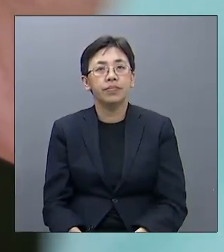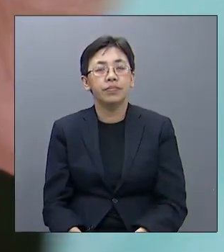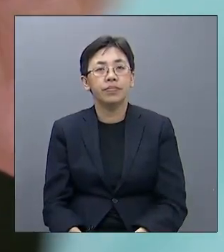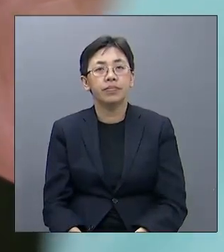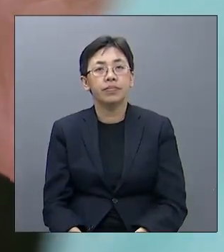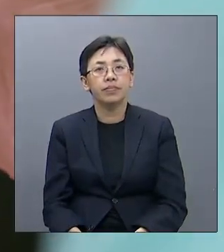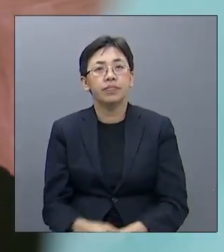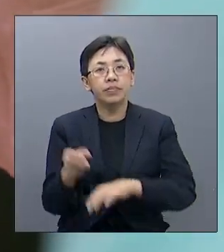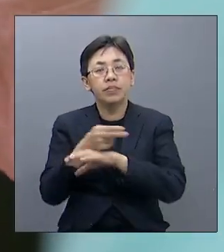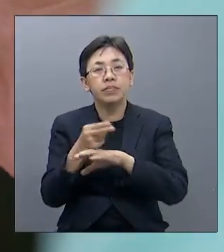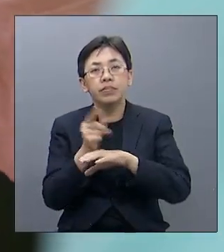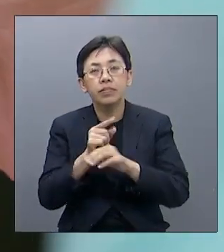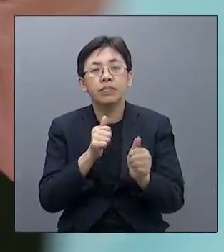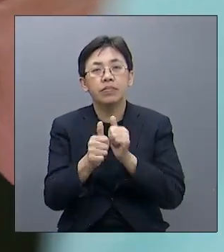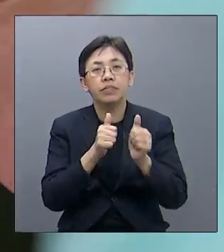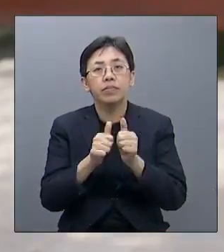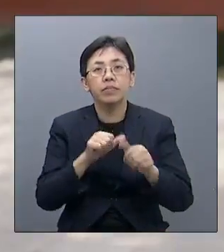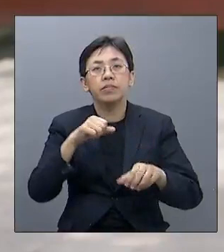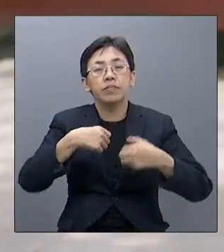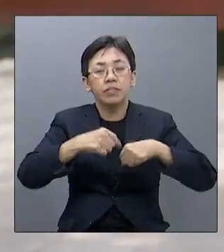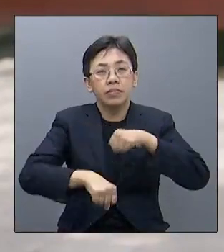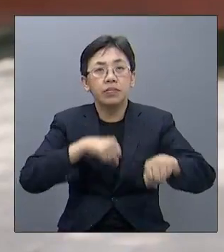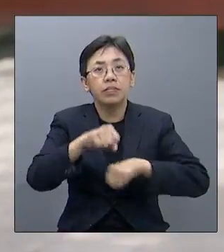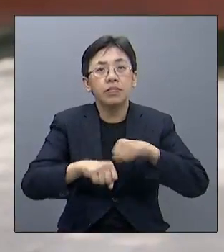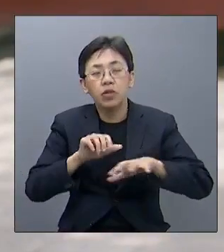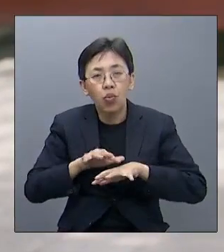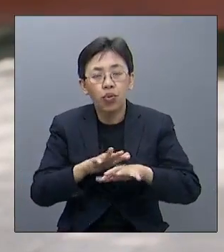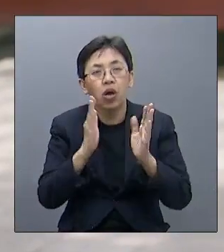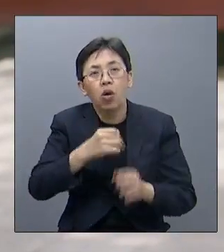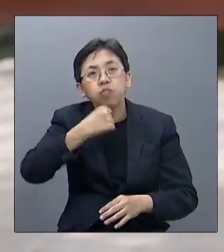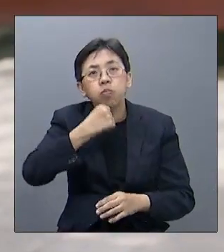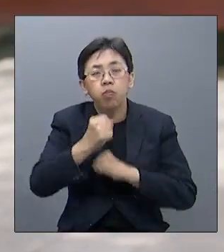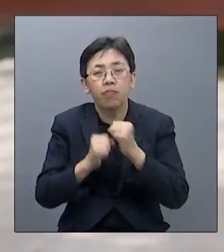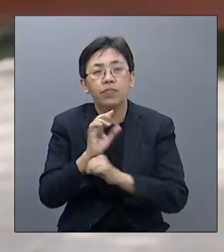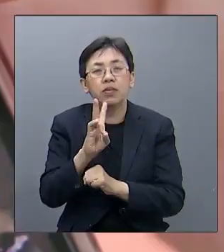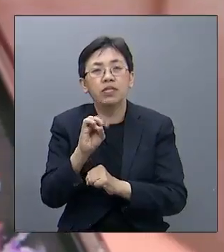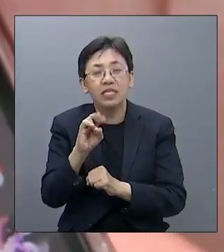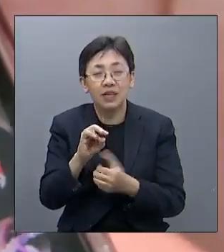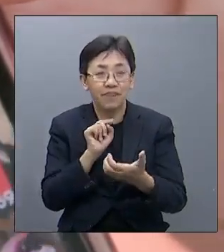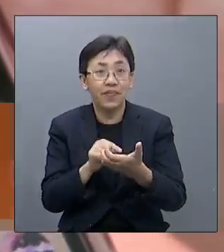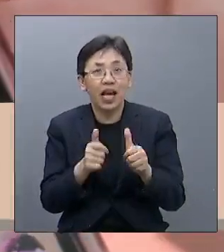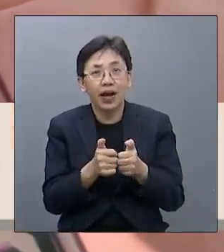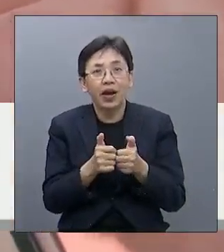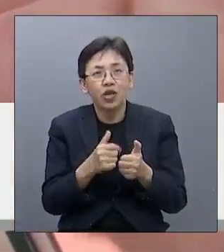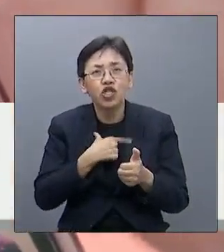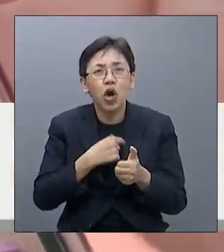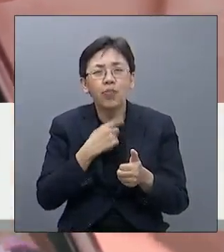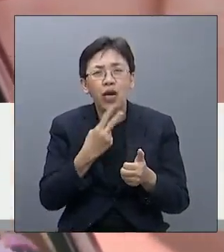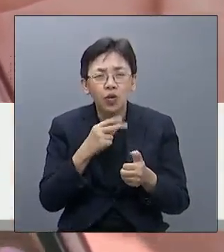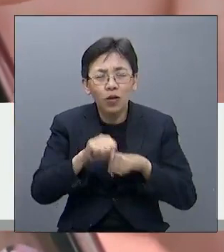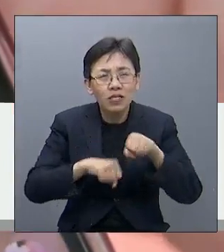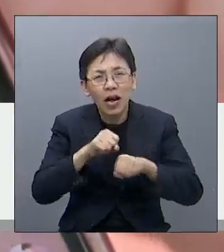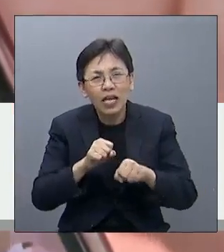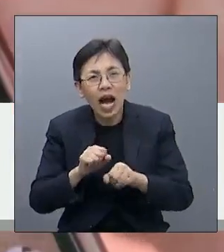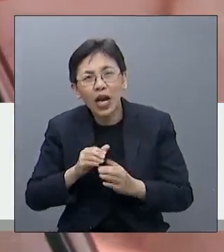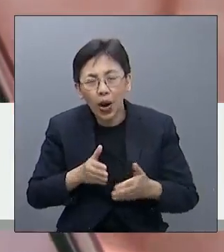คลิปวิดีโอการแข่งขันรถจักรยานที่ผู้สูงอายุวัย70ปีคนนี้ชื่นชอบและมักจะเปิด